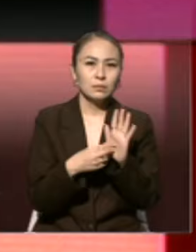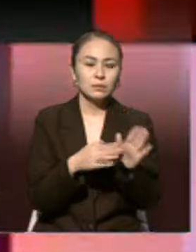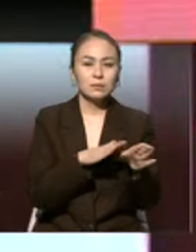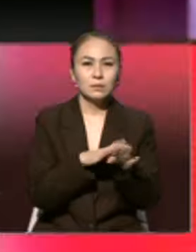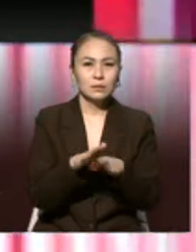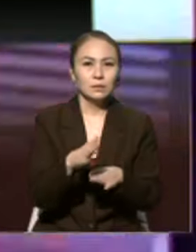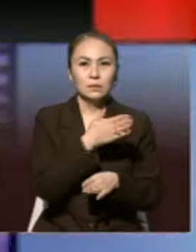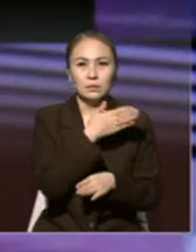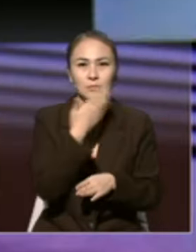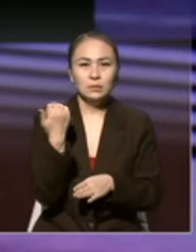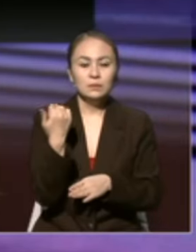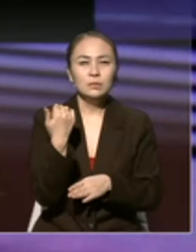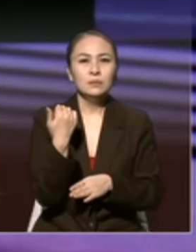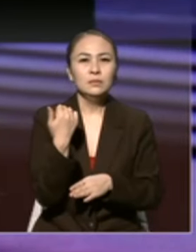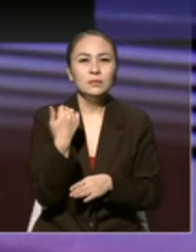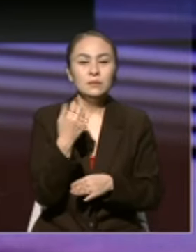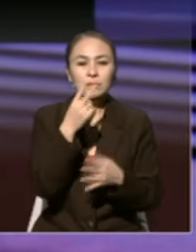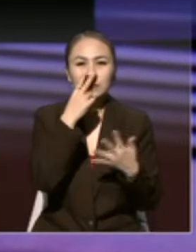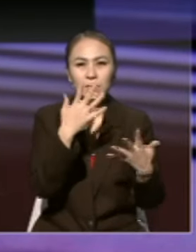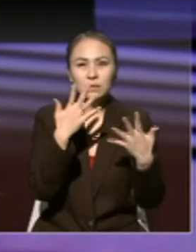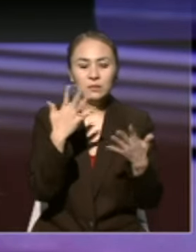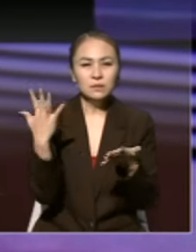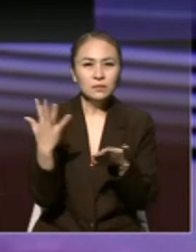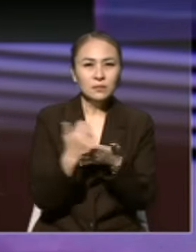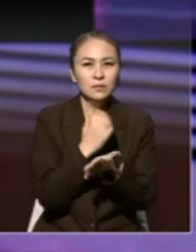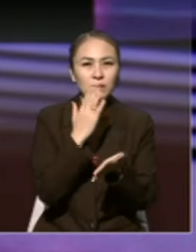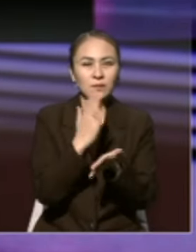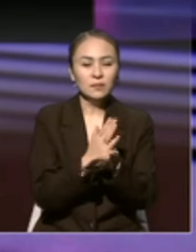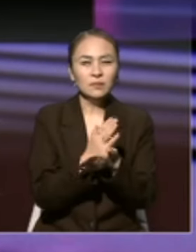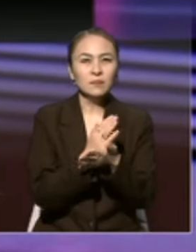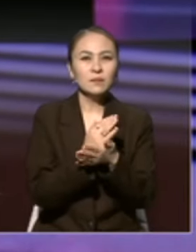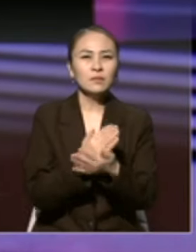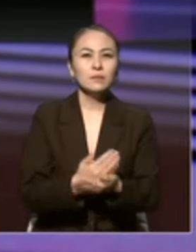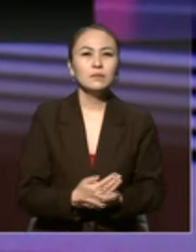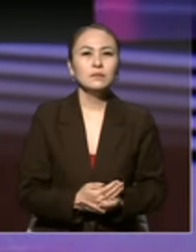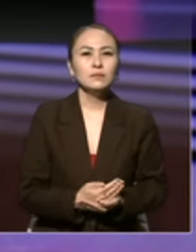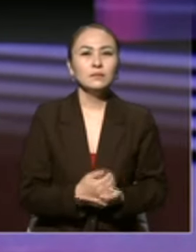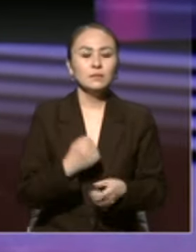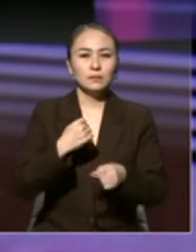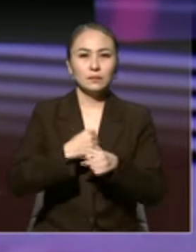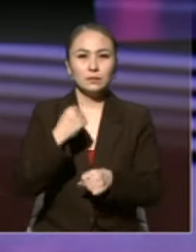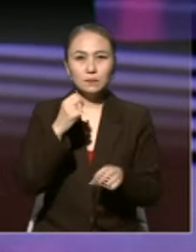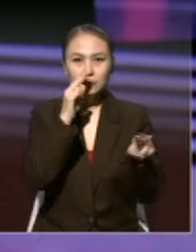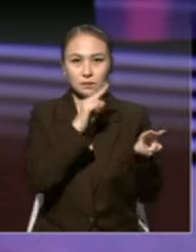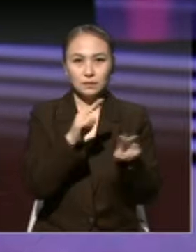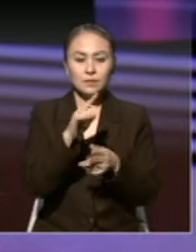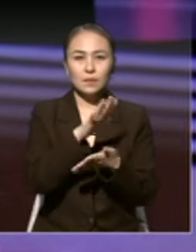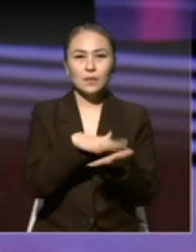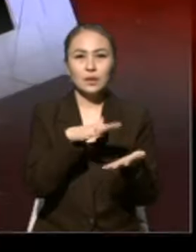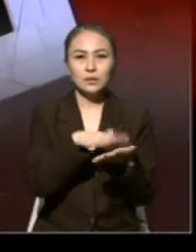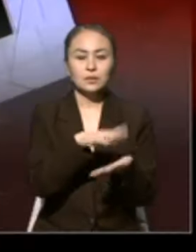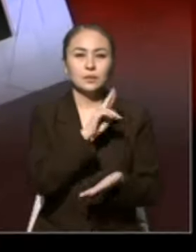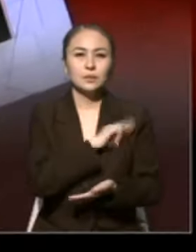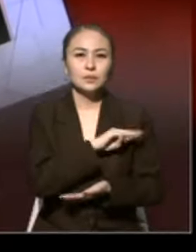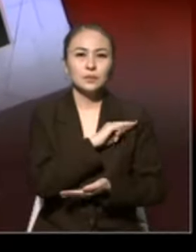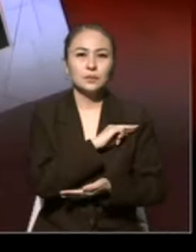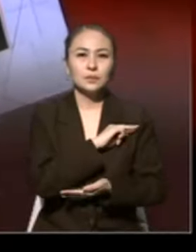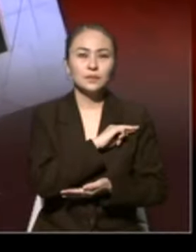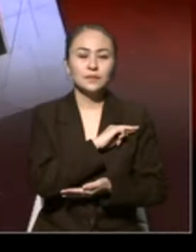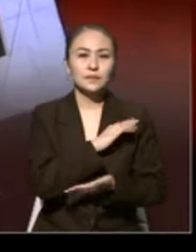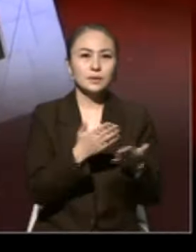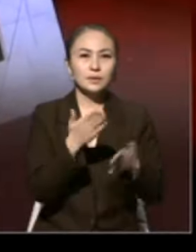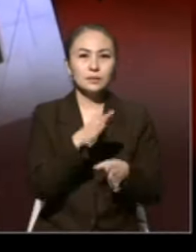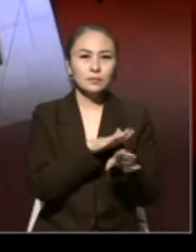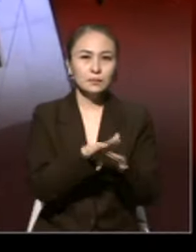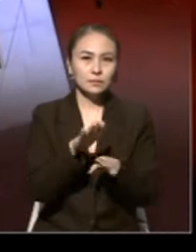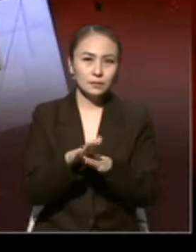асырылмаған. Енді біз оны бәрісін анықтадық. Барлық нәрселер енді қадағаланып, ары қарай біз осыларды біз іске асырсақ,